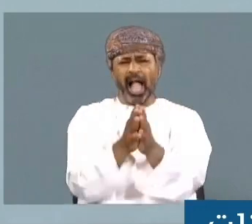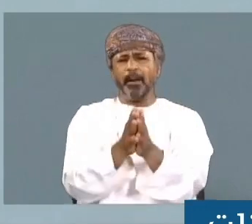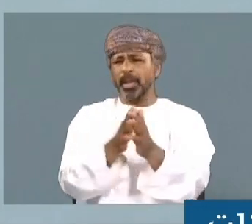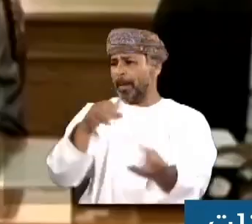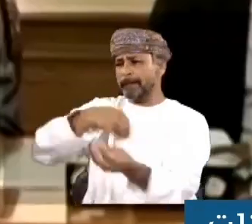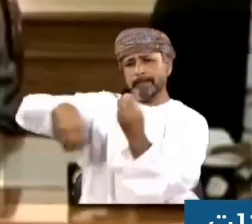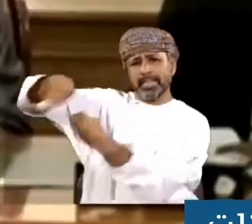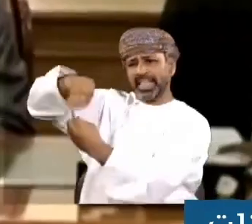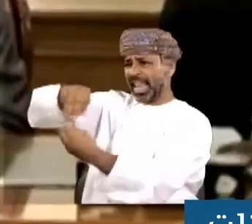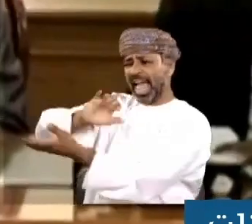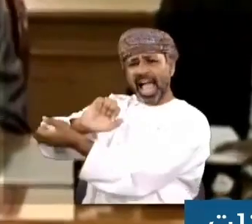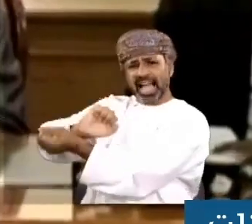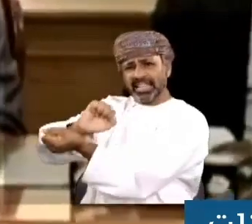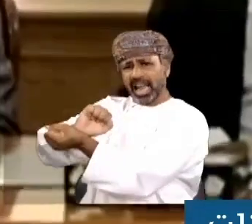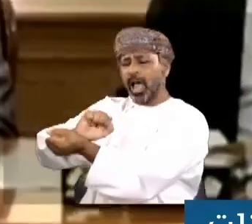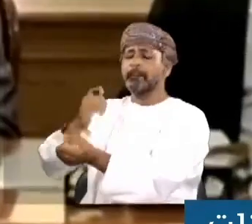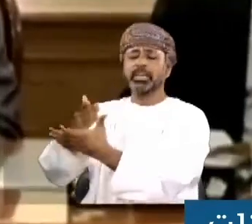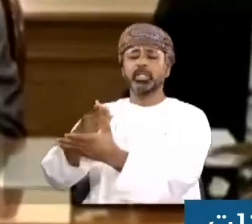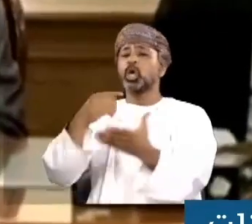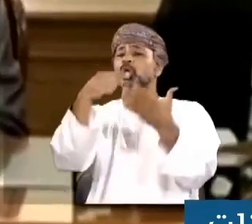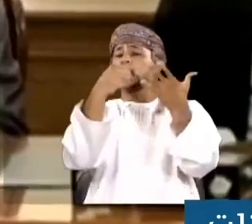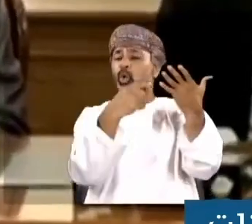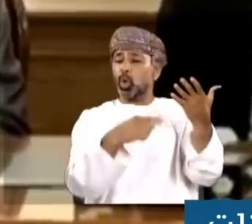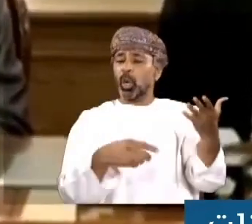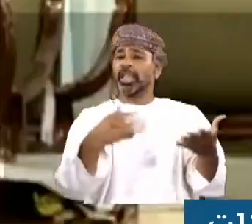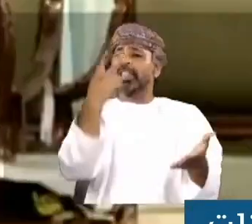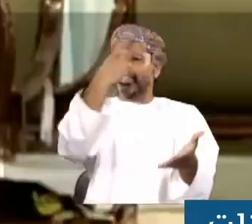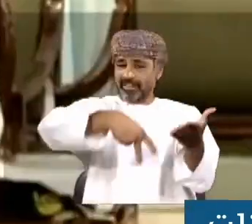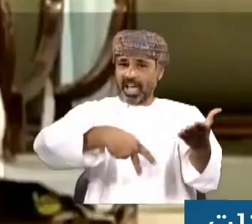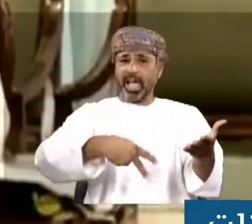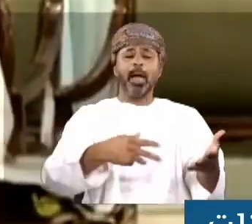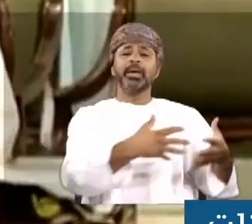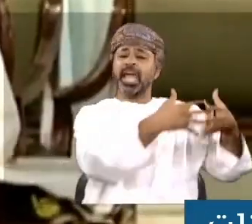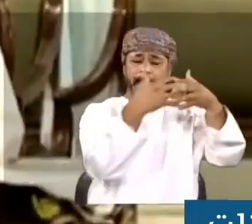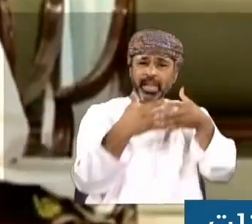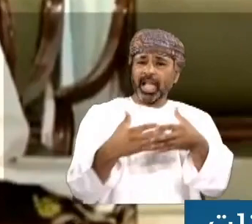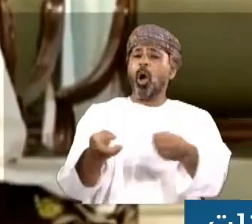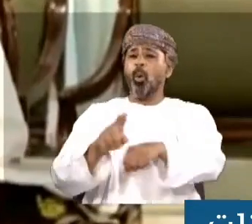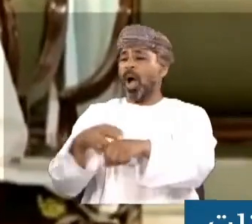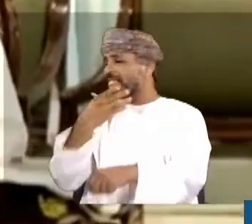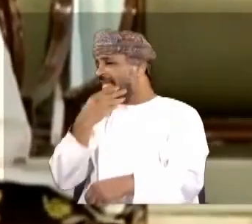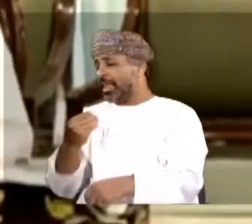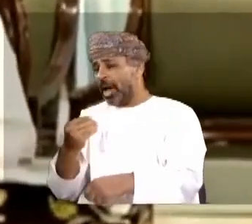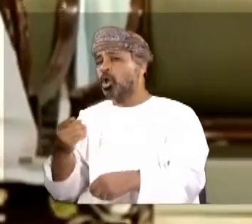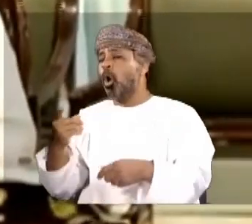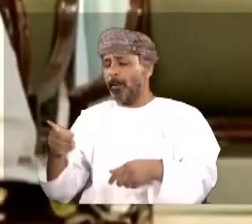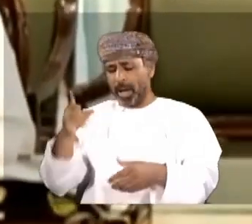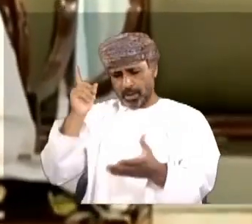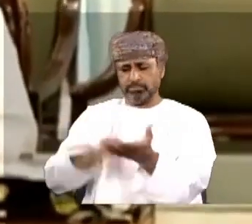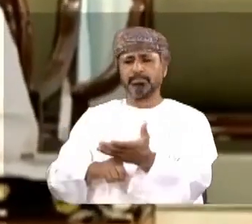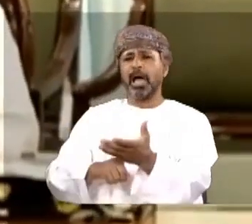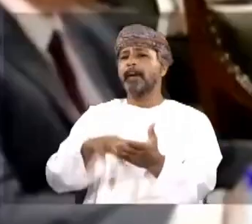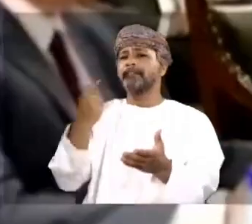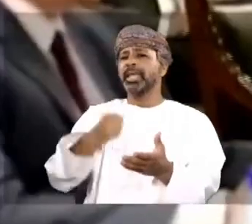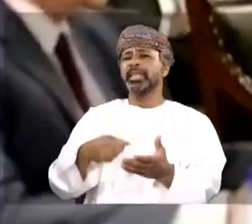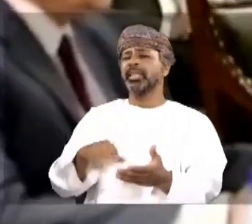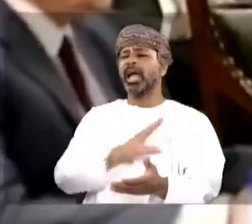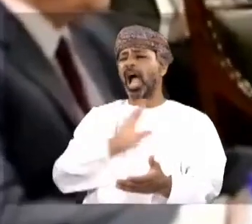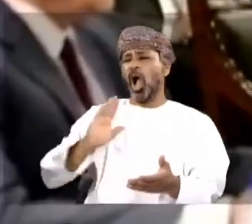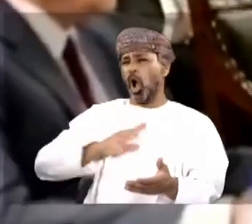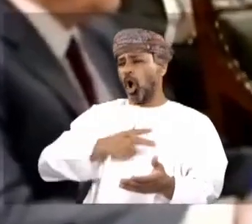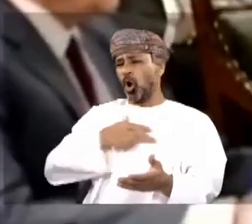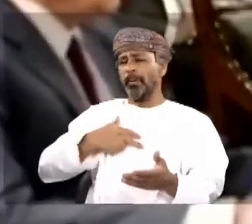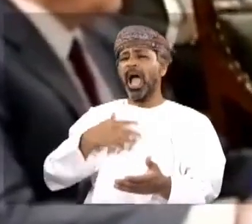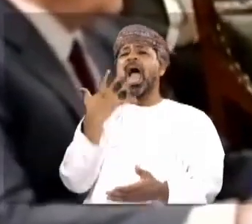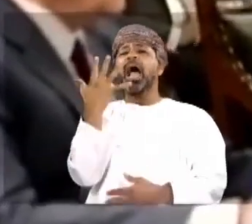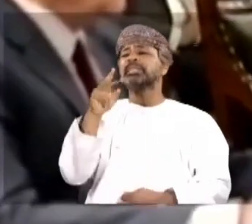الأسرى. وبموجب شروط اتفاق بين الولايات المتحدة وطالبان، كان من المفترض أن تحرر كابول